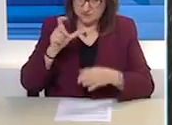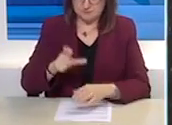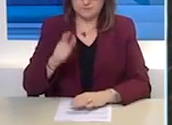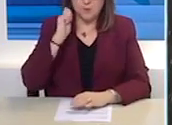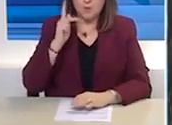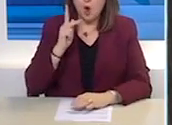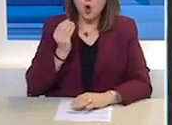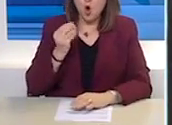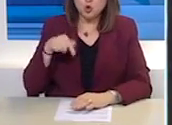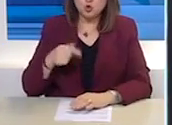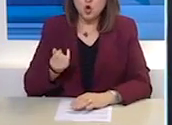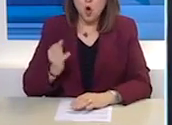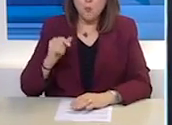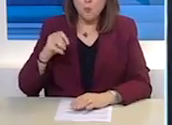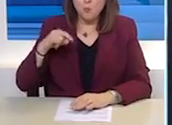λόγο.